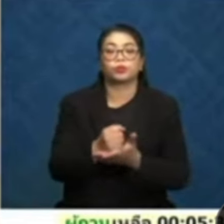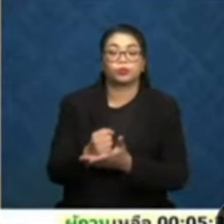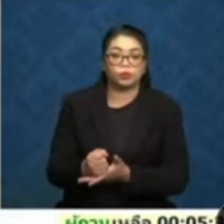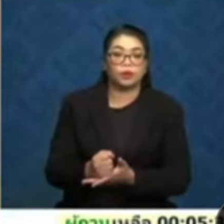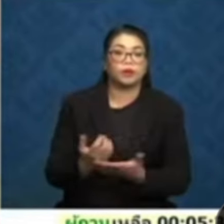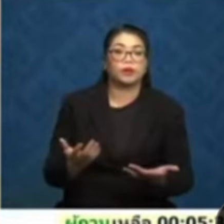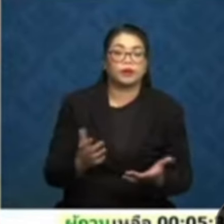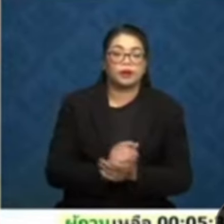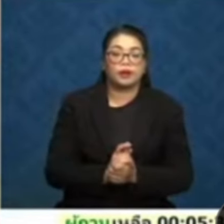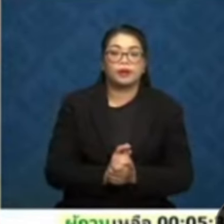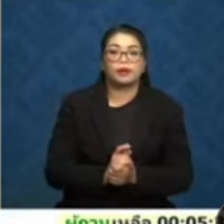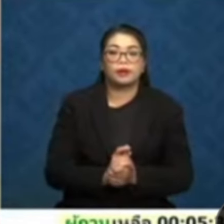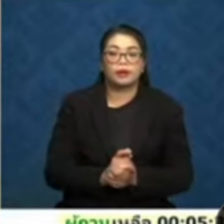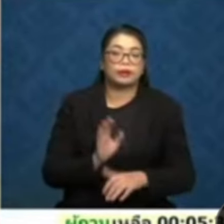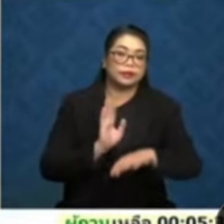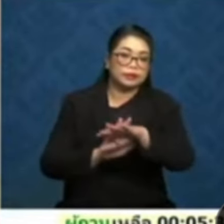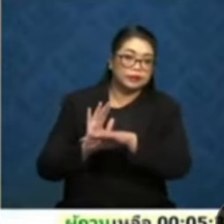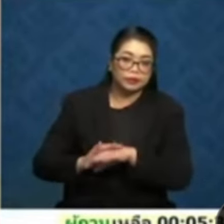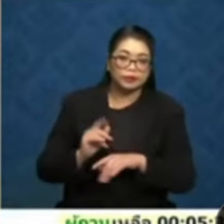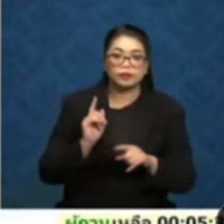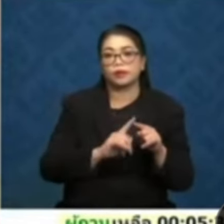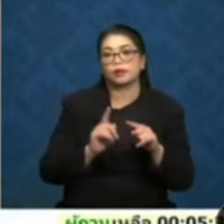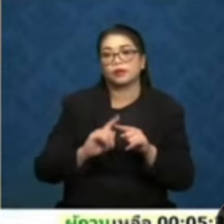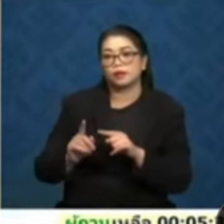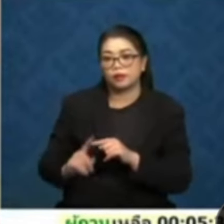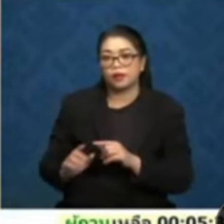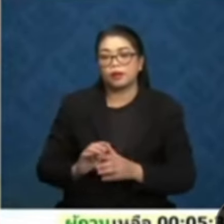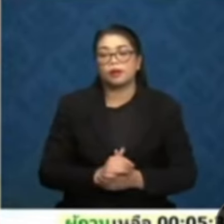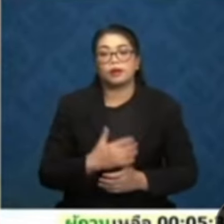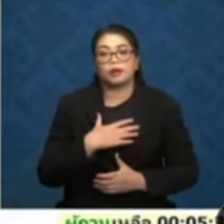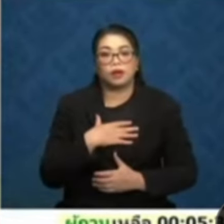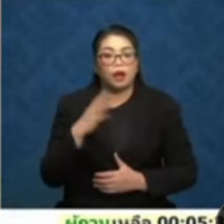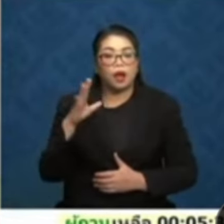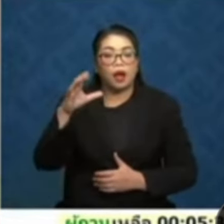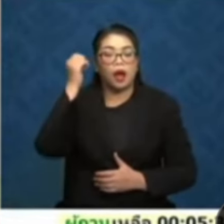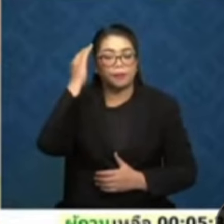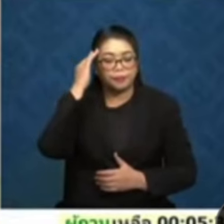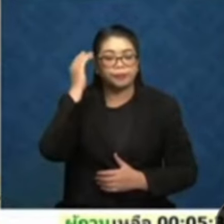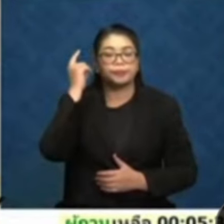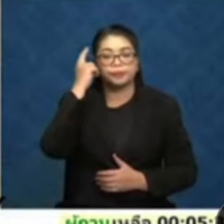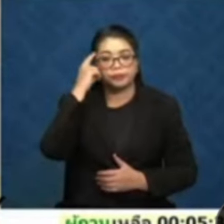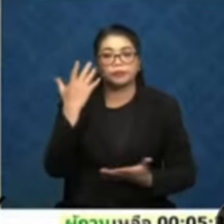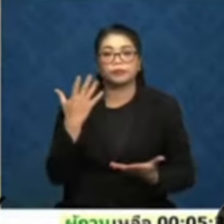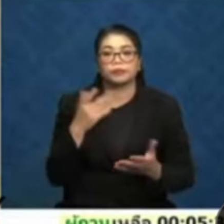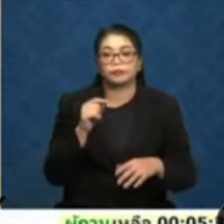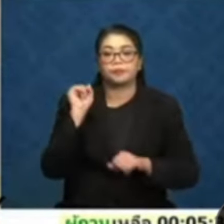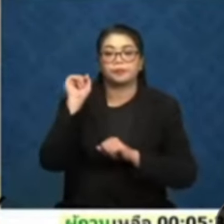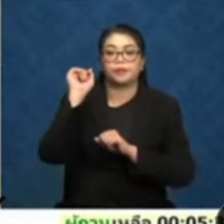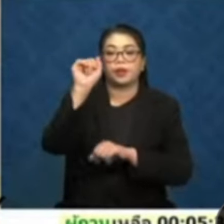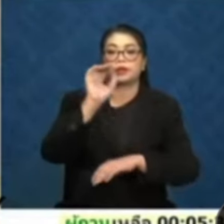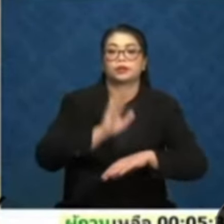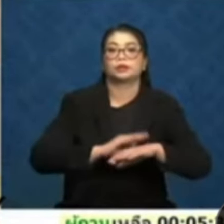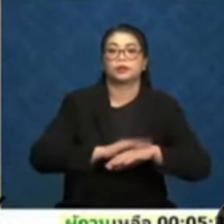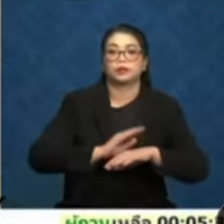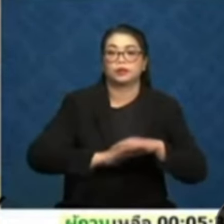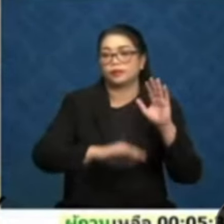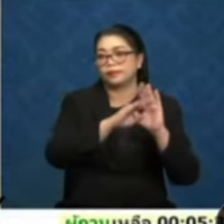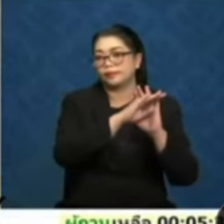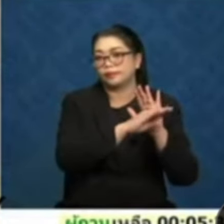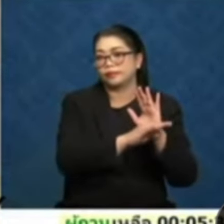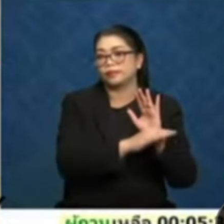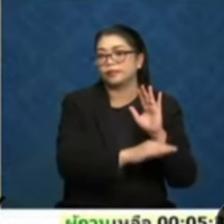ใดนะคะรวมถึงการแจ้งเตือนต่างๆที่ดิฉันเองก็ได้รับทราบรายงานมาว่าทางเจ้าหน้าที่นั้นมีการประกาศเตือนไปตามลำดับขั้น